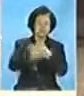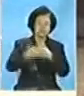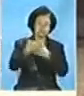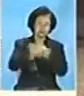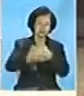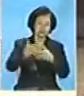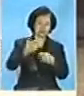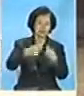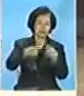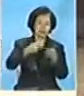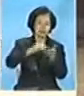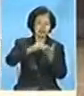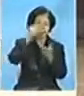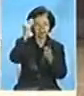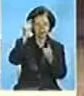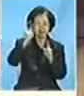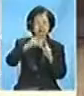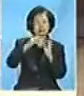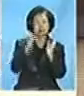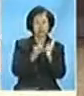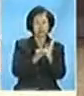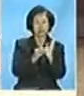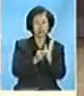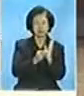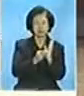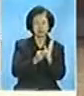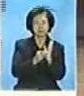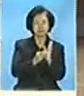ที่กรุงเทพ